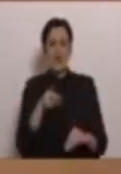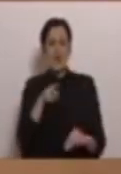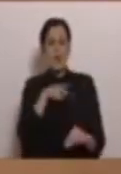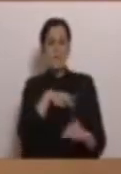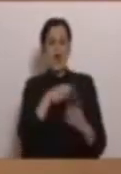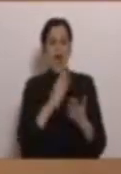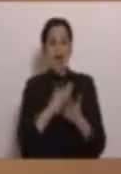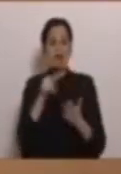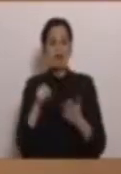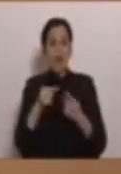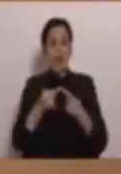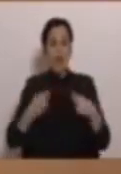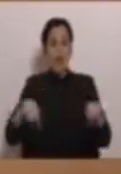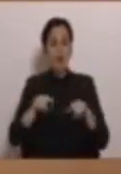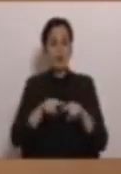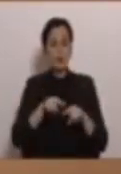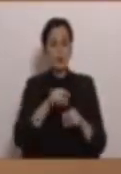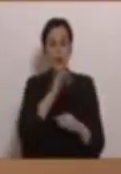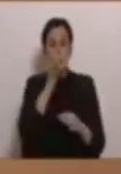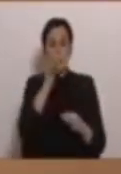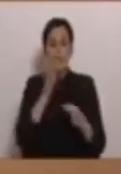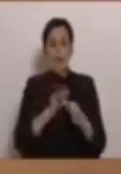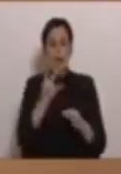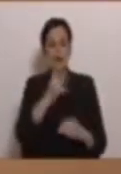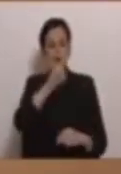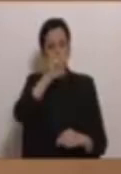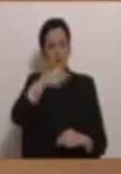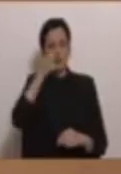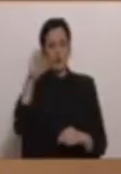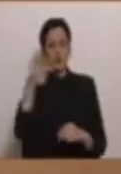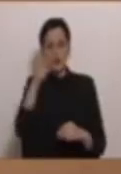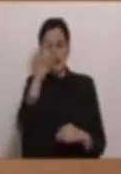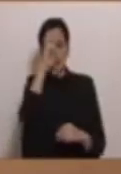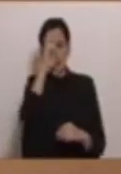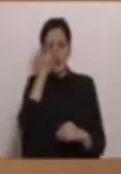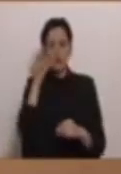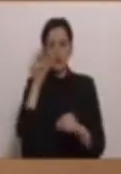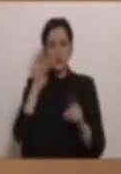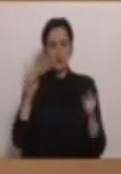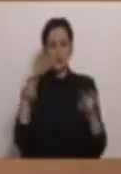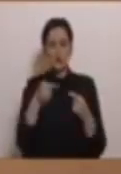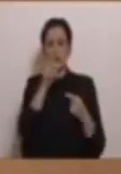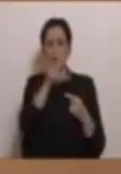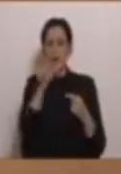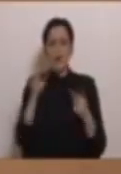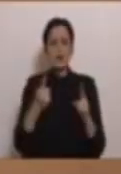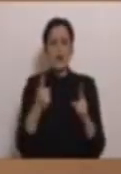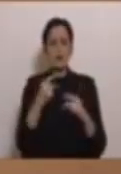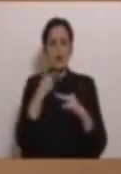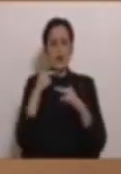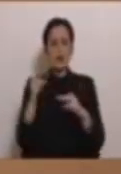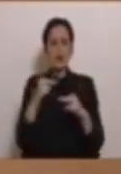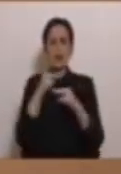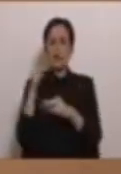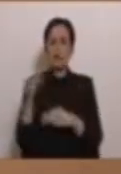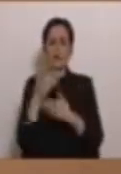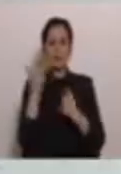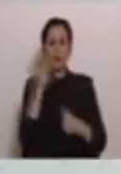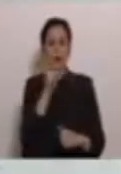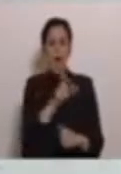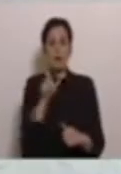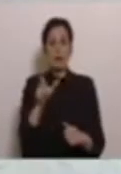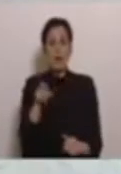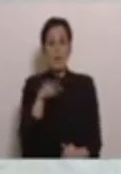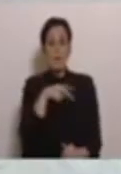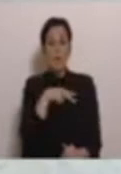ორგანო, რომელმაც პასუხი უნდა მოთხოვოს აღმასრულებელ ხელისუფლებაში შესაბამის ხალხს, რატო არ აქცევენ ყურადღებას ამ ადამიანებს.